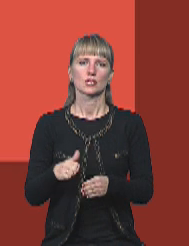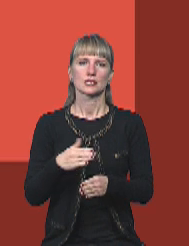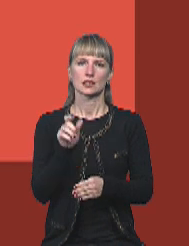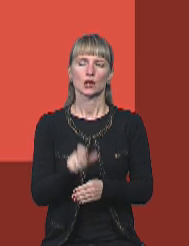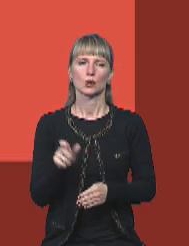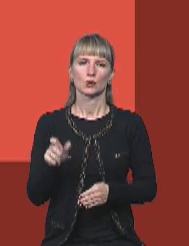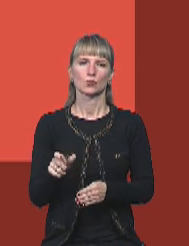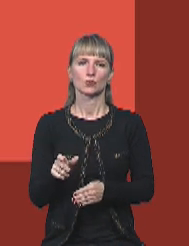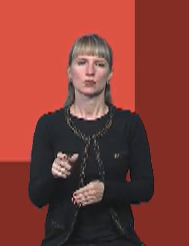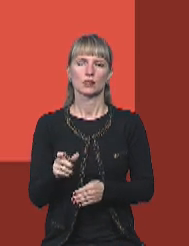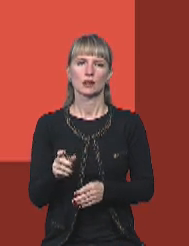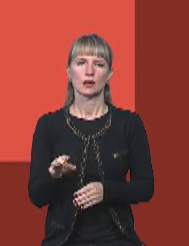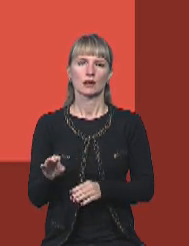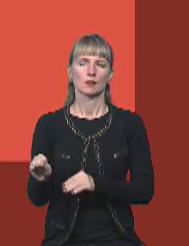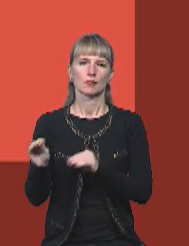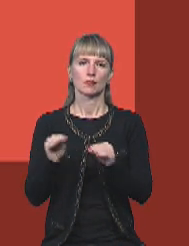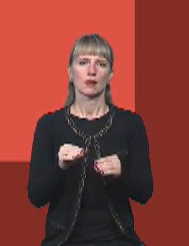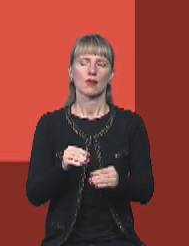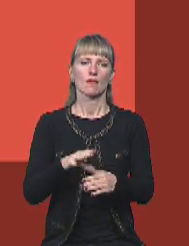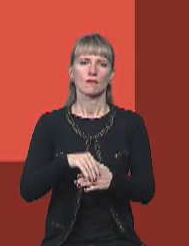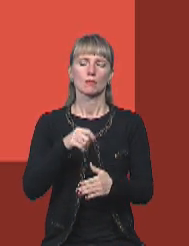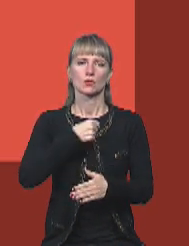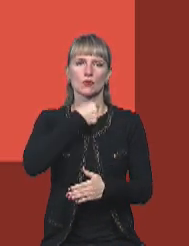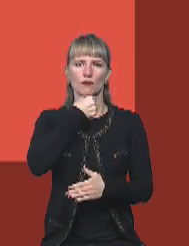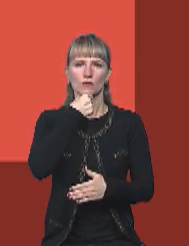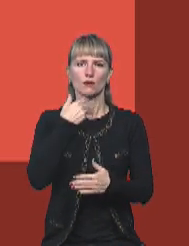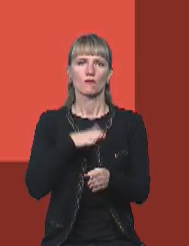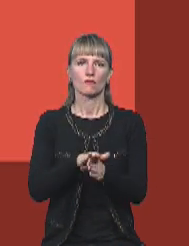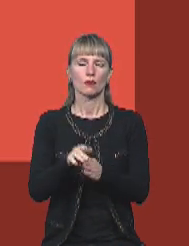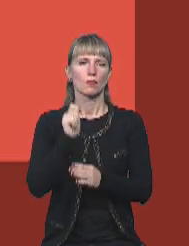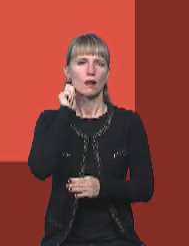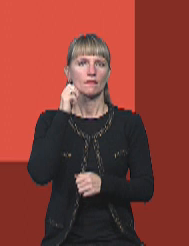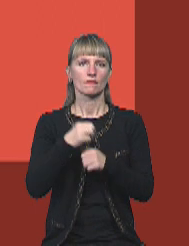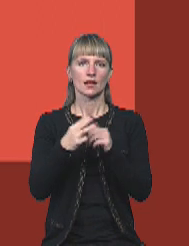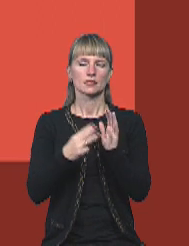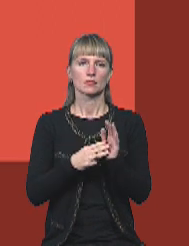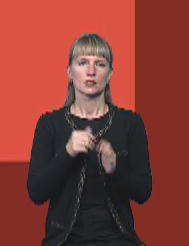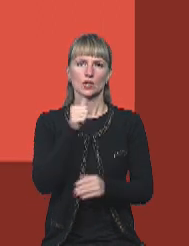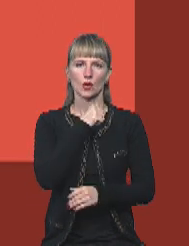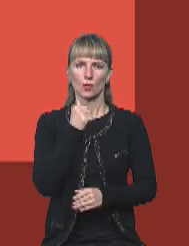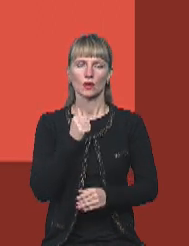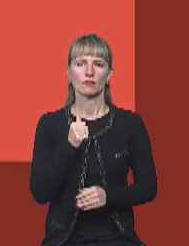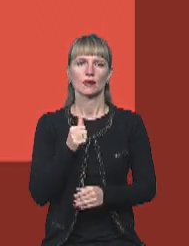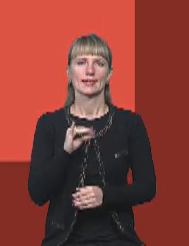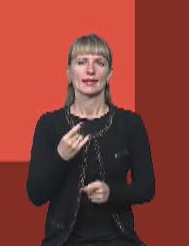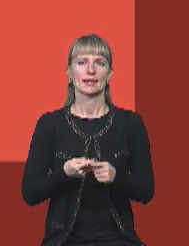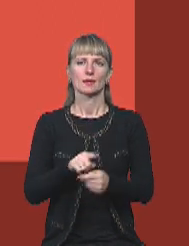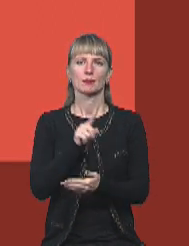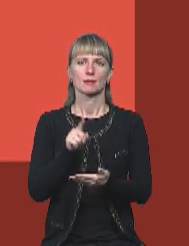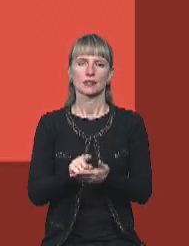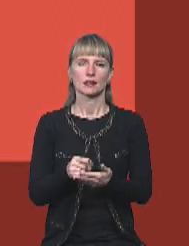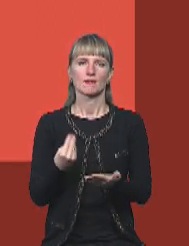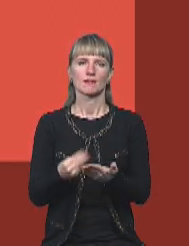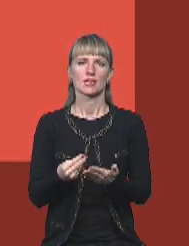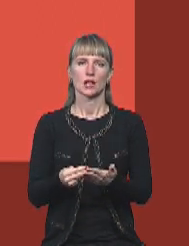людей набули виборчого віку, їм випалося 18 років, але вони не внесені в реєстр виборців. І це питання